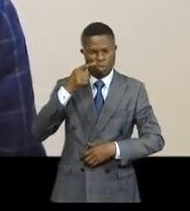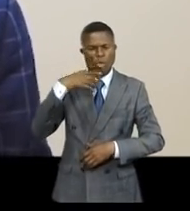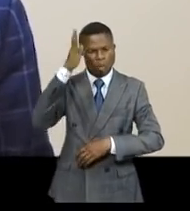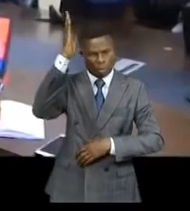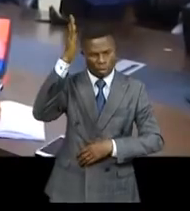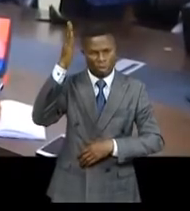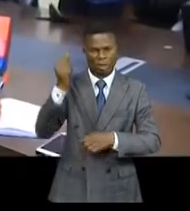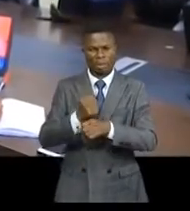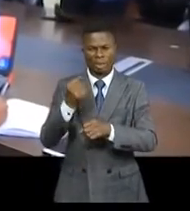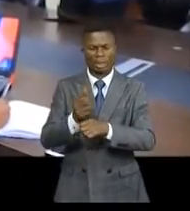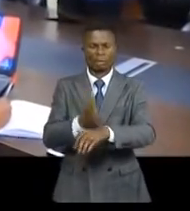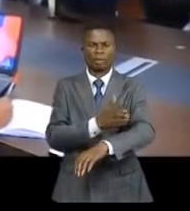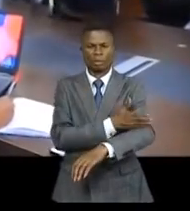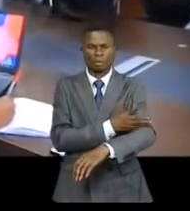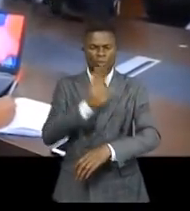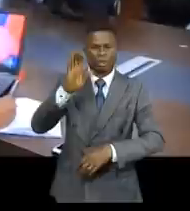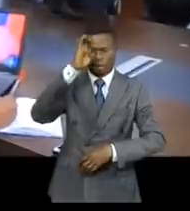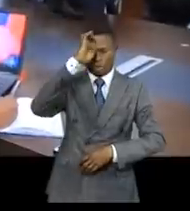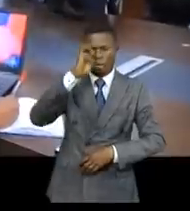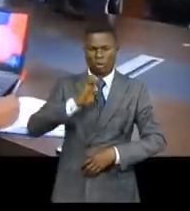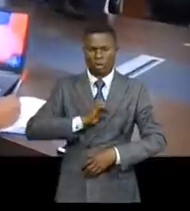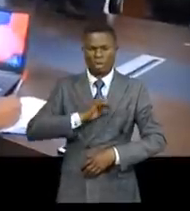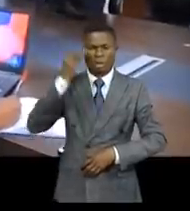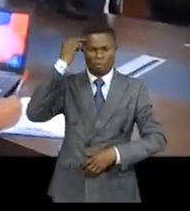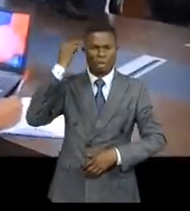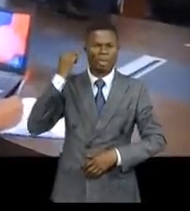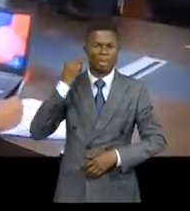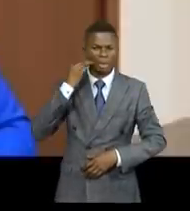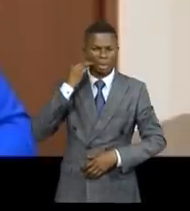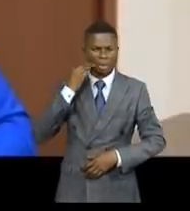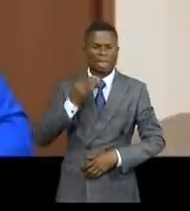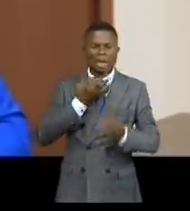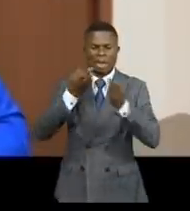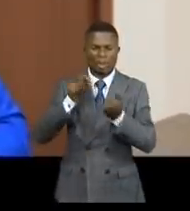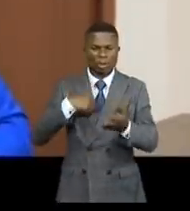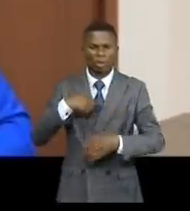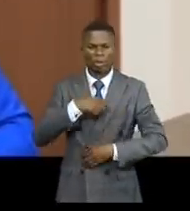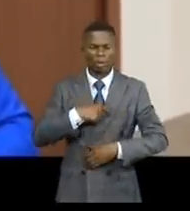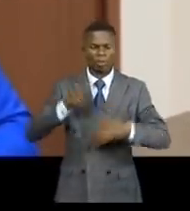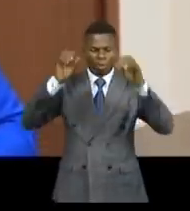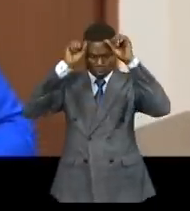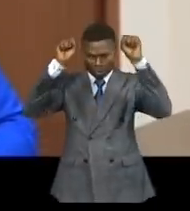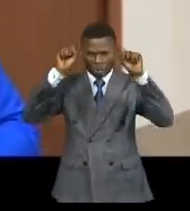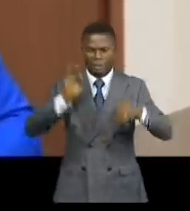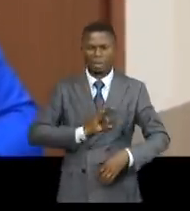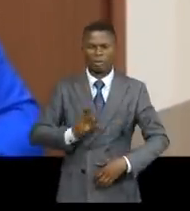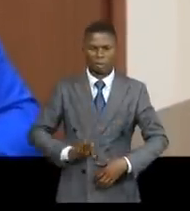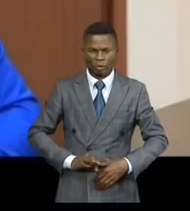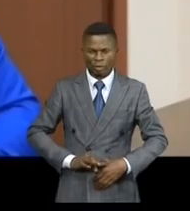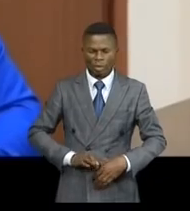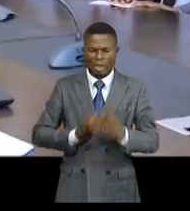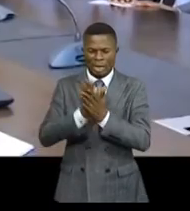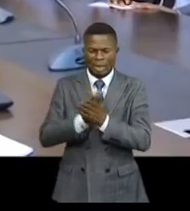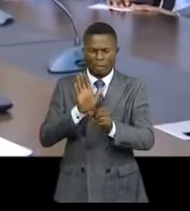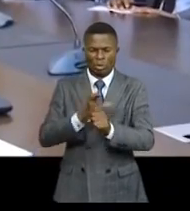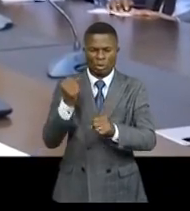venus voir son Excellence Monsieur le Ministre pour lui dire que le chef de l'État lui donne un boulevard à blanc. Le grand boulevard